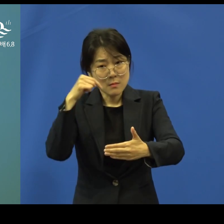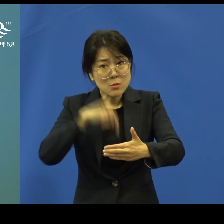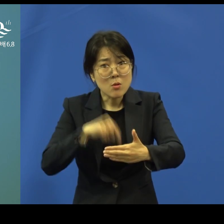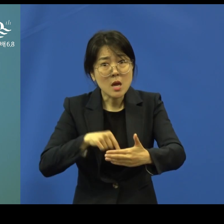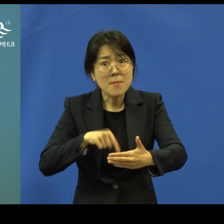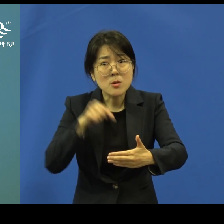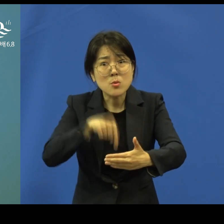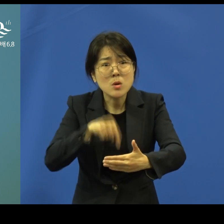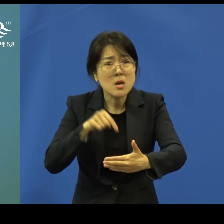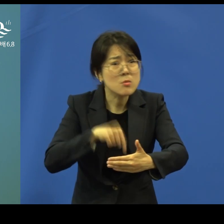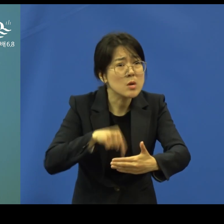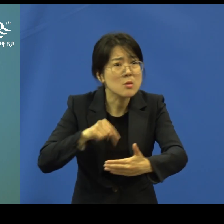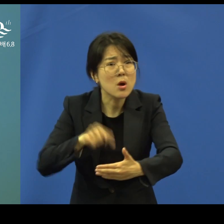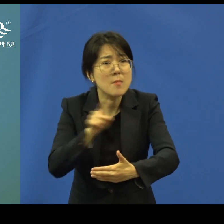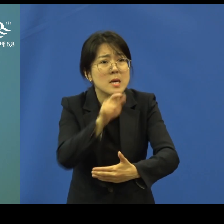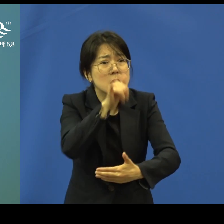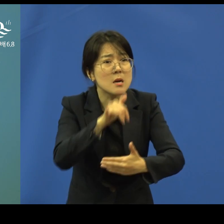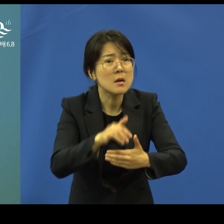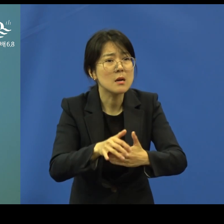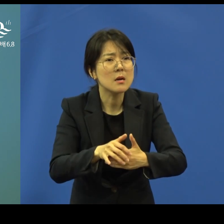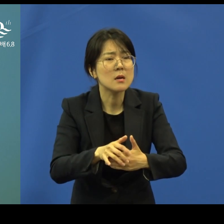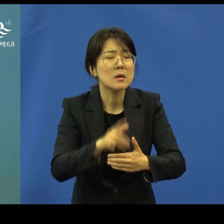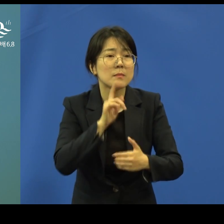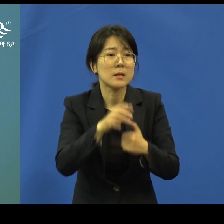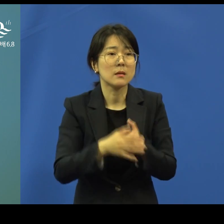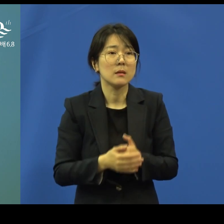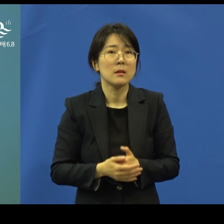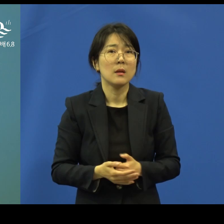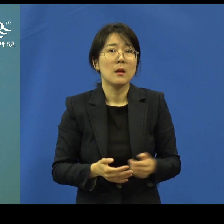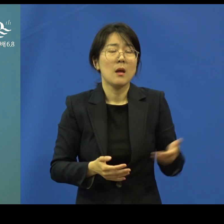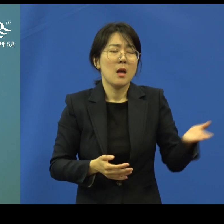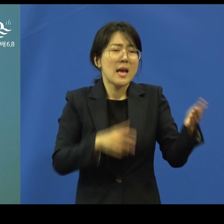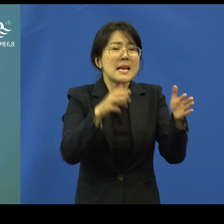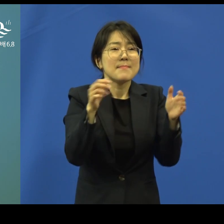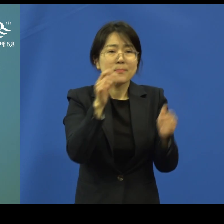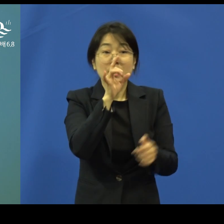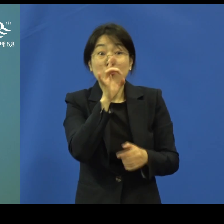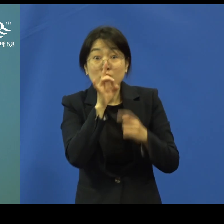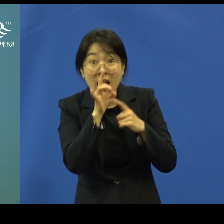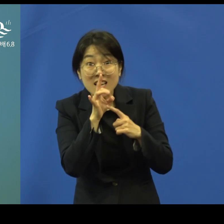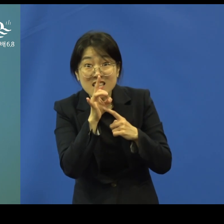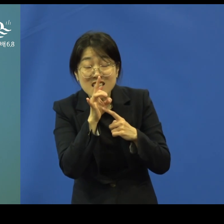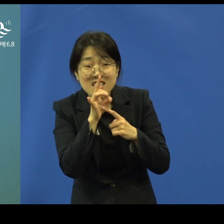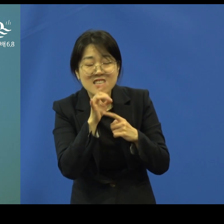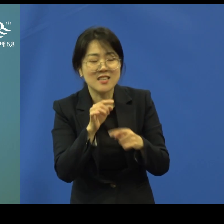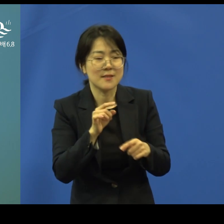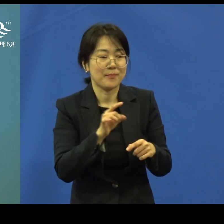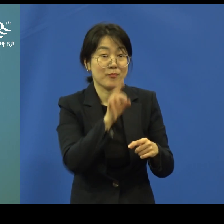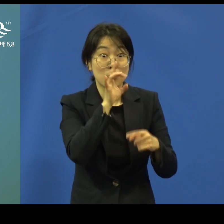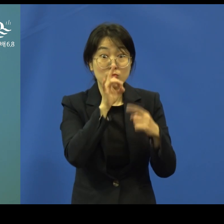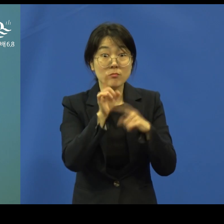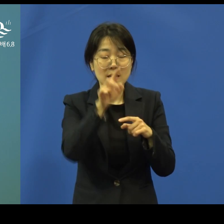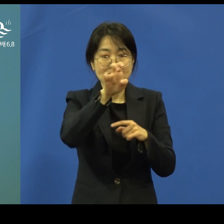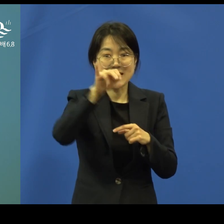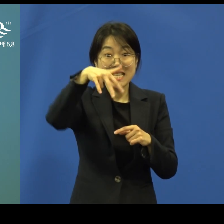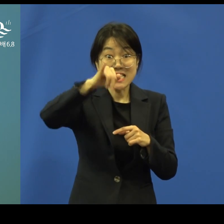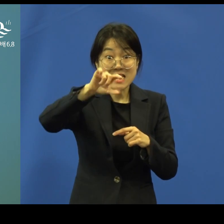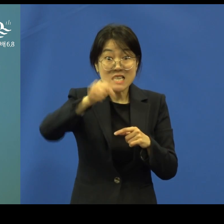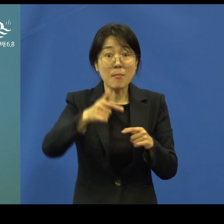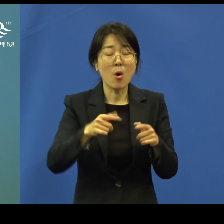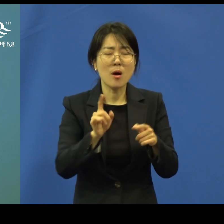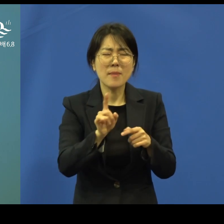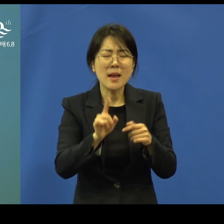그래서 여기 미지근함이라는 말은 전에는 차가웠는데 언젠가 미지근해졌다, 아니면